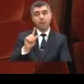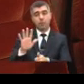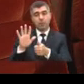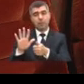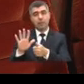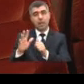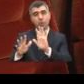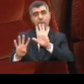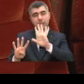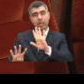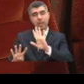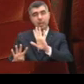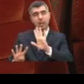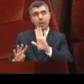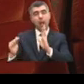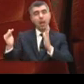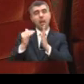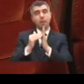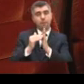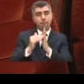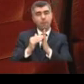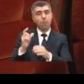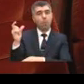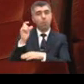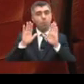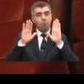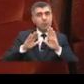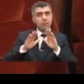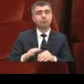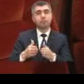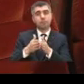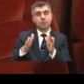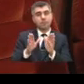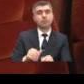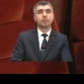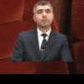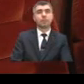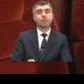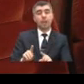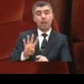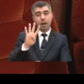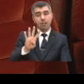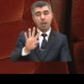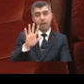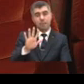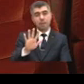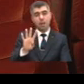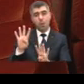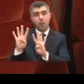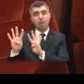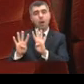مسجد وأعيد فتحها بمليار و886 مليون. يوجد حاليا في طور تأهيل 544